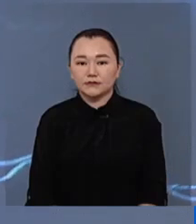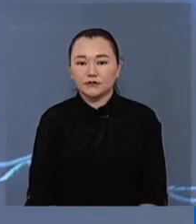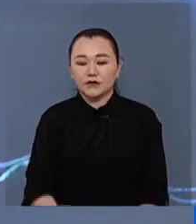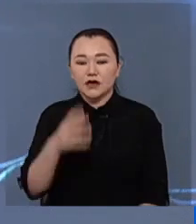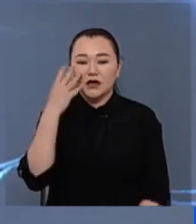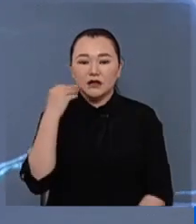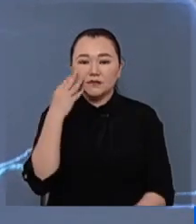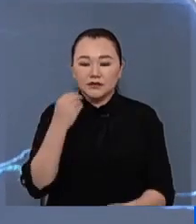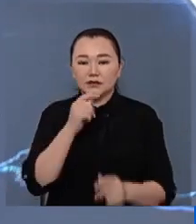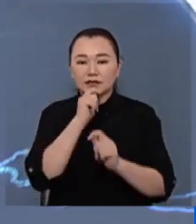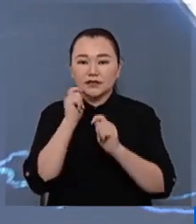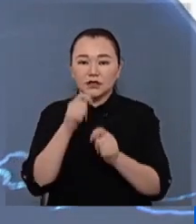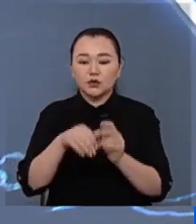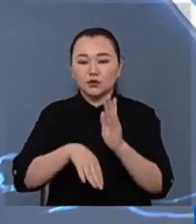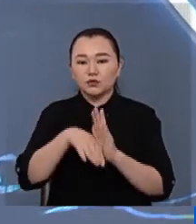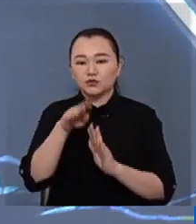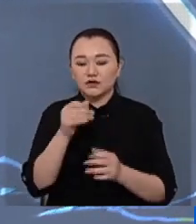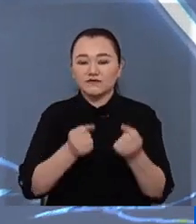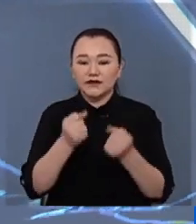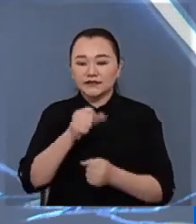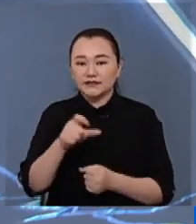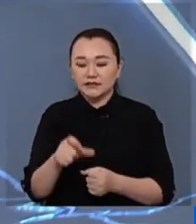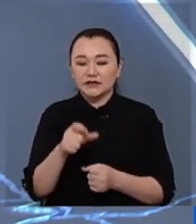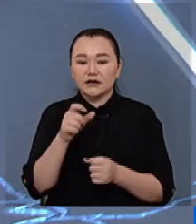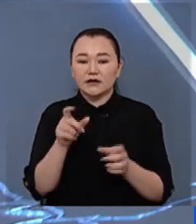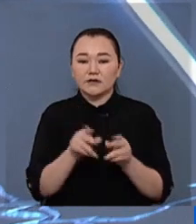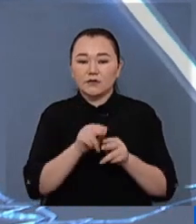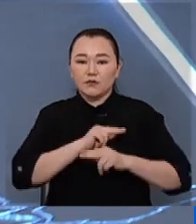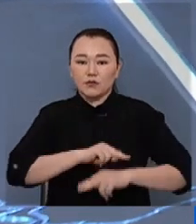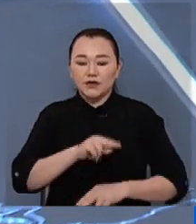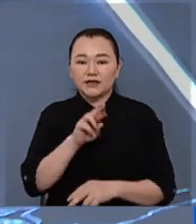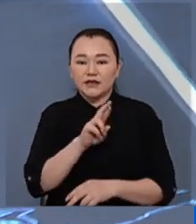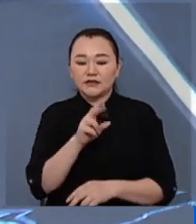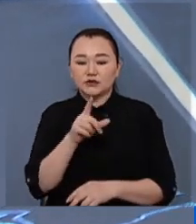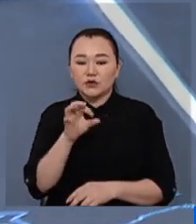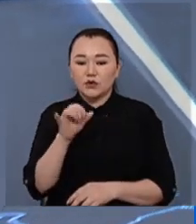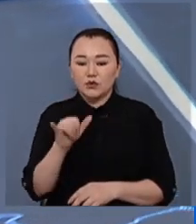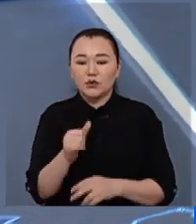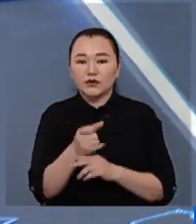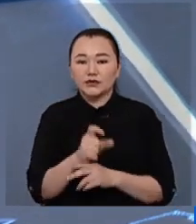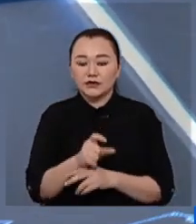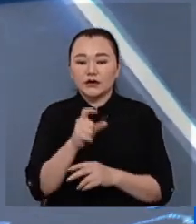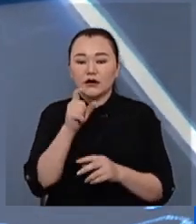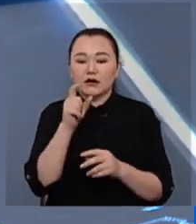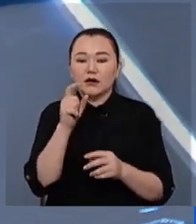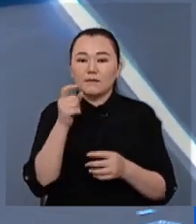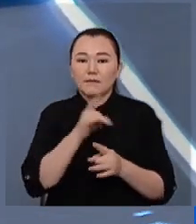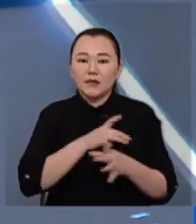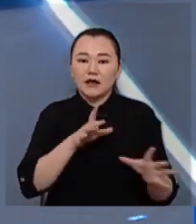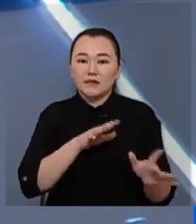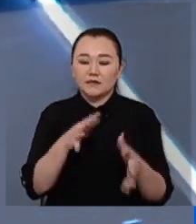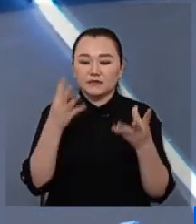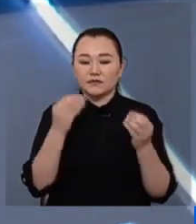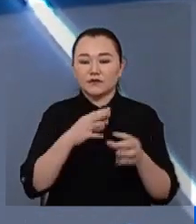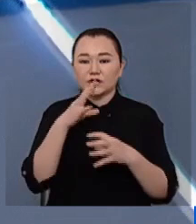В Алматы наградили лучших водителей партнеров Яндекс.Го. Мероприятие приурочили к Международному